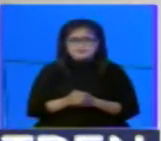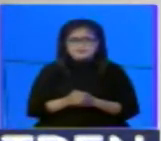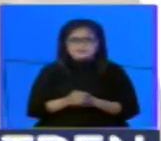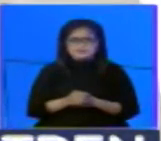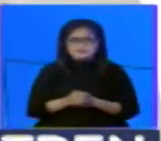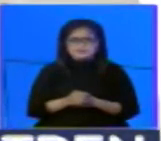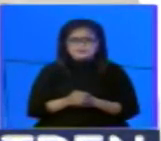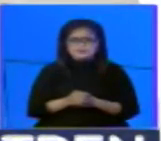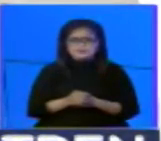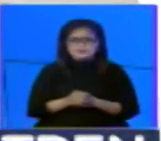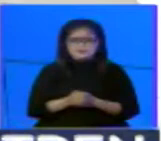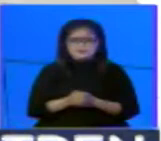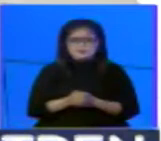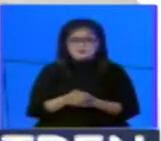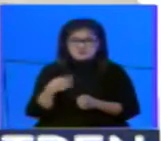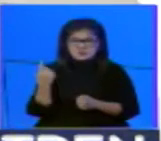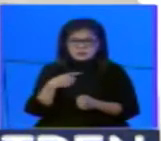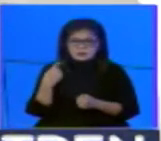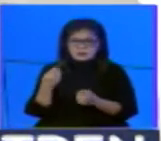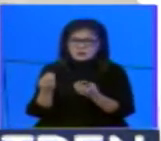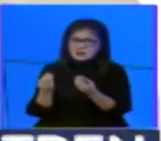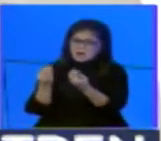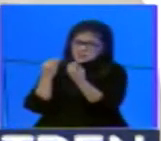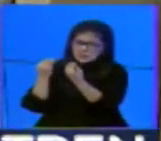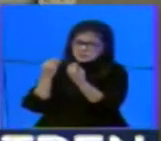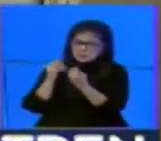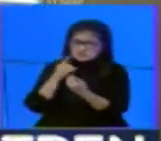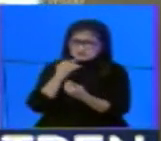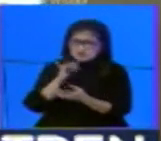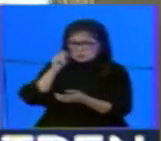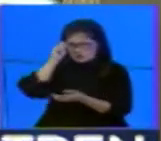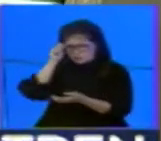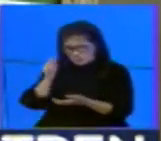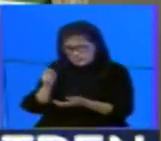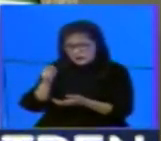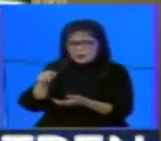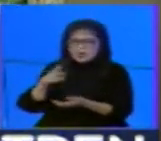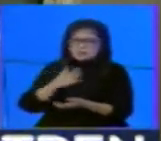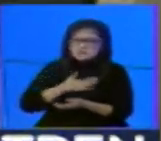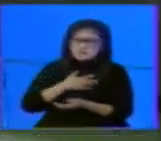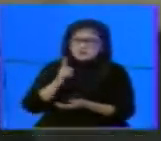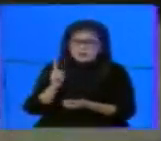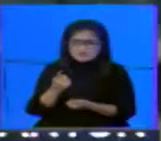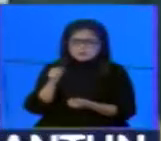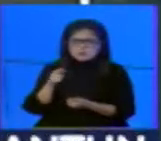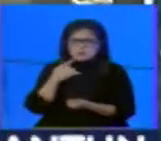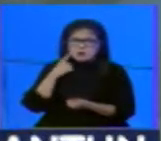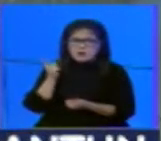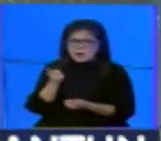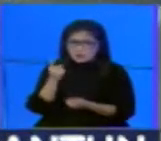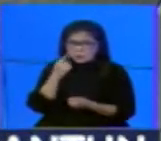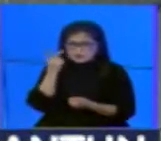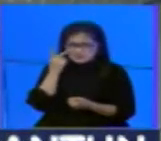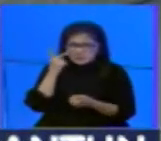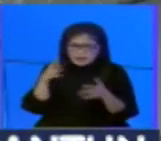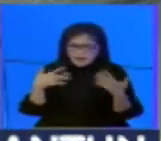Apa ya, kita diajarin kayak sopan, kita diajarin adab, kita diajarin kewajiban yang harus dijalani, karena di